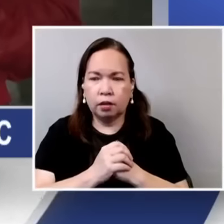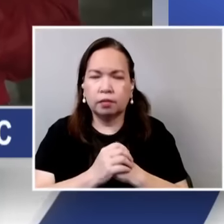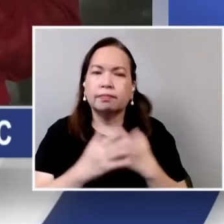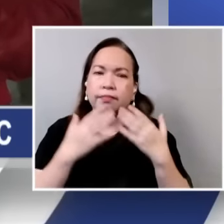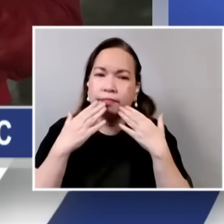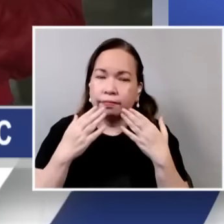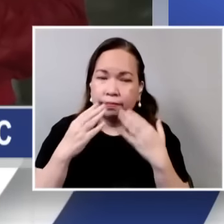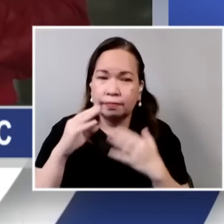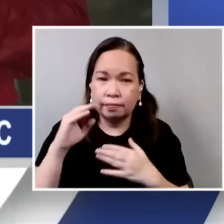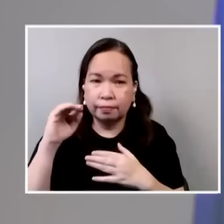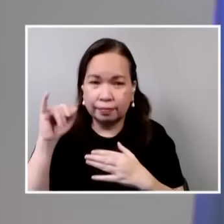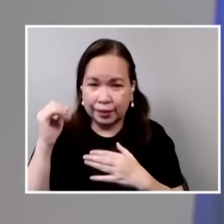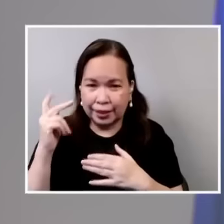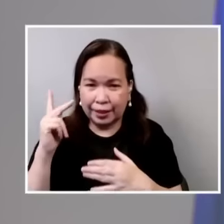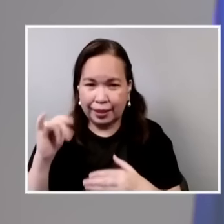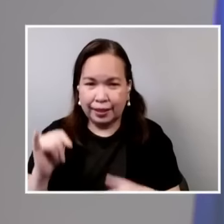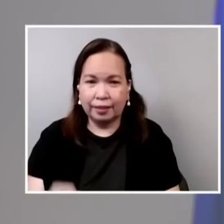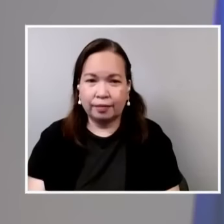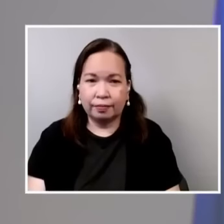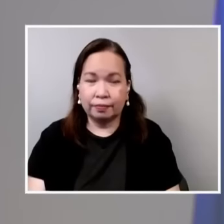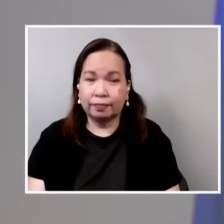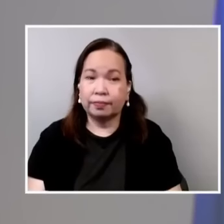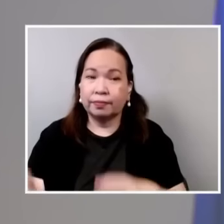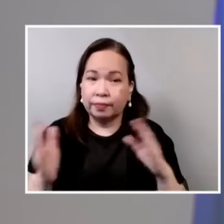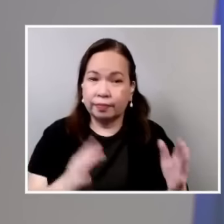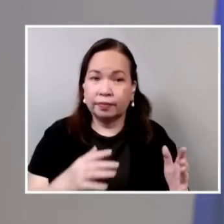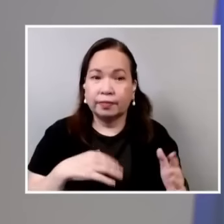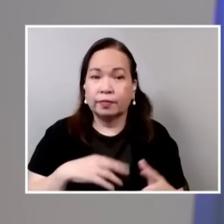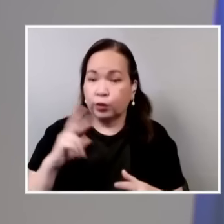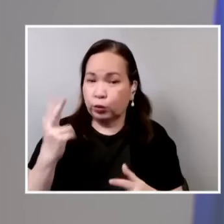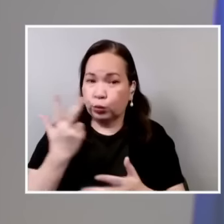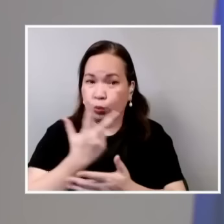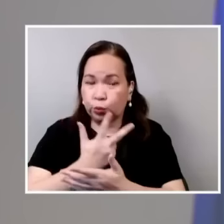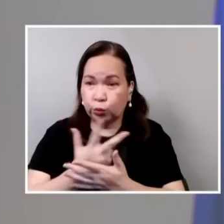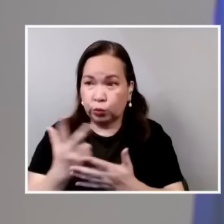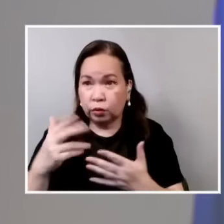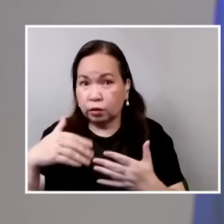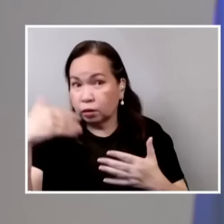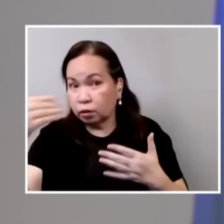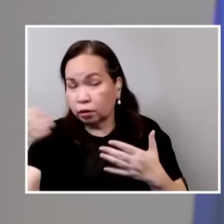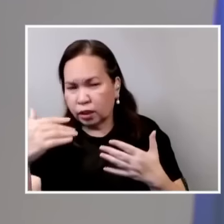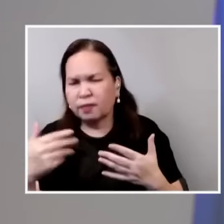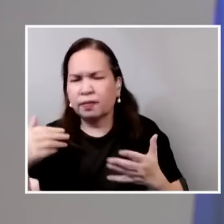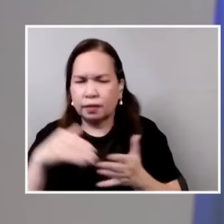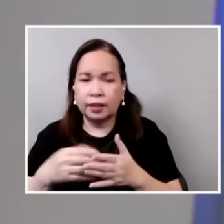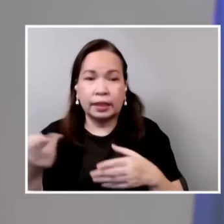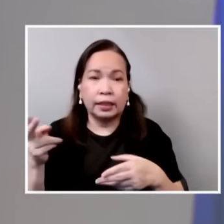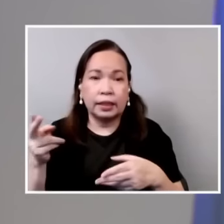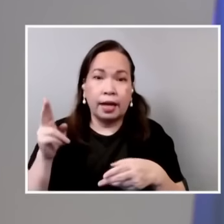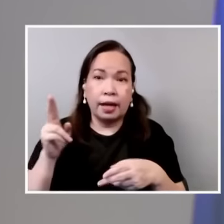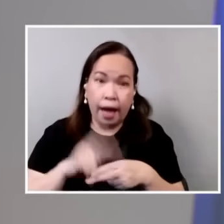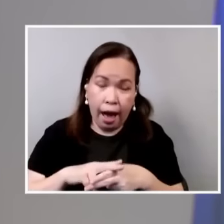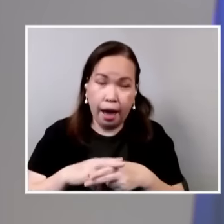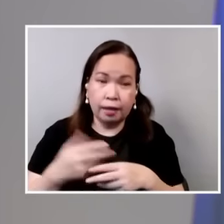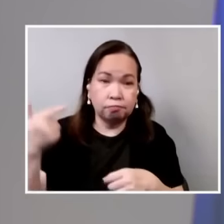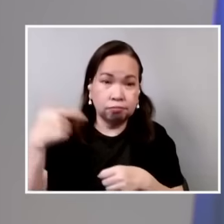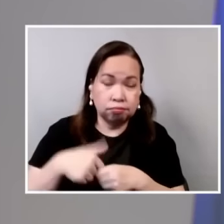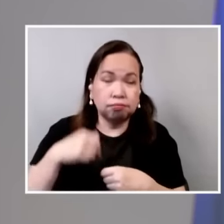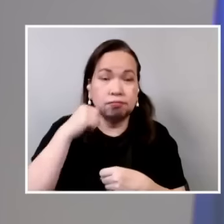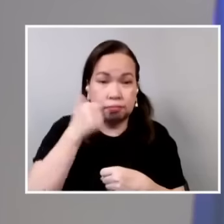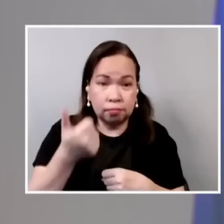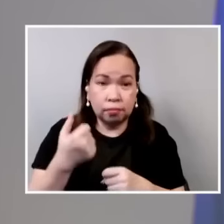Manabat. Sa ikatlong sunod na linggo, may oil price hike na naman bukas. Pati ang presyo ng